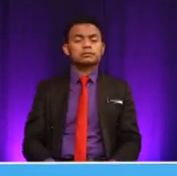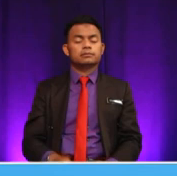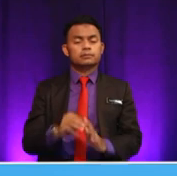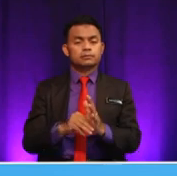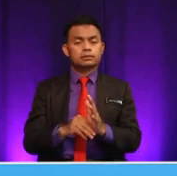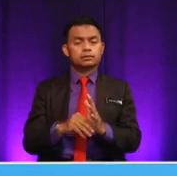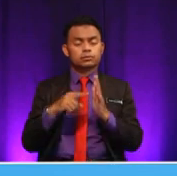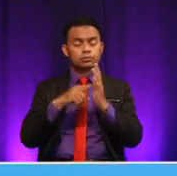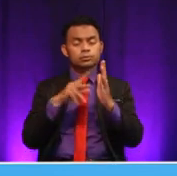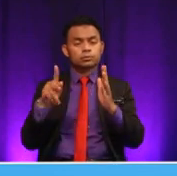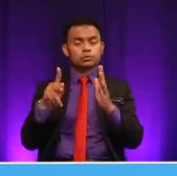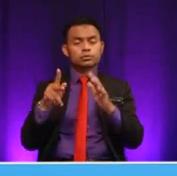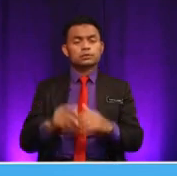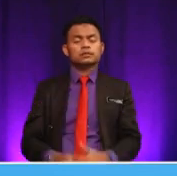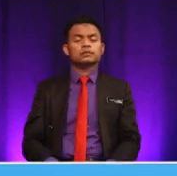fisika